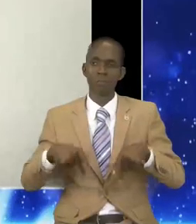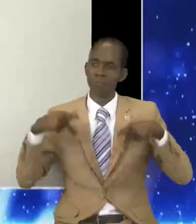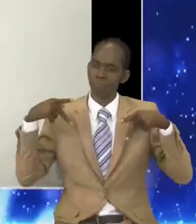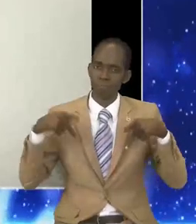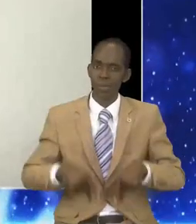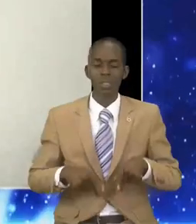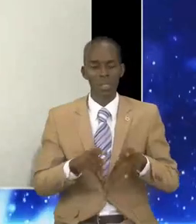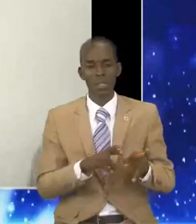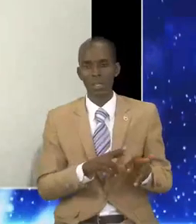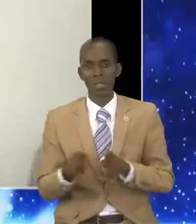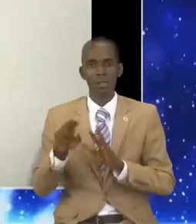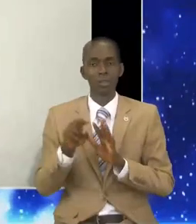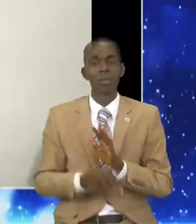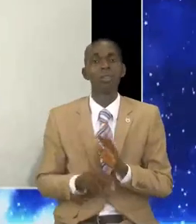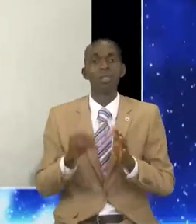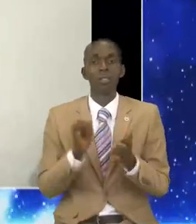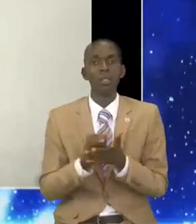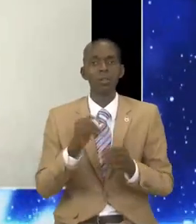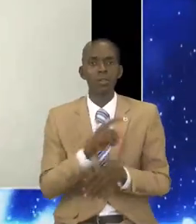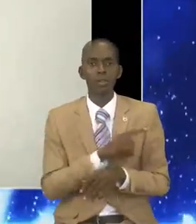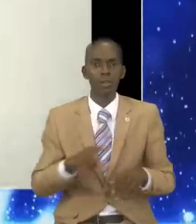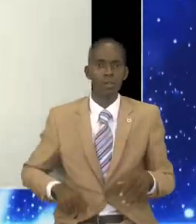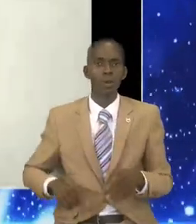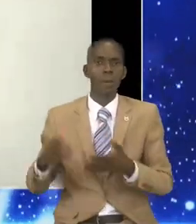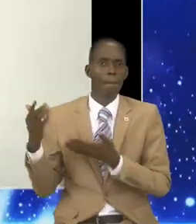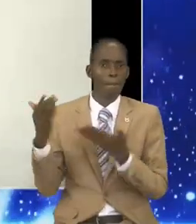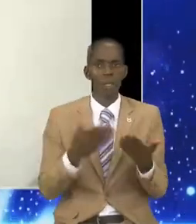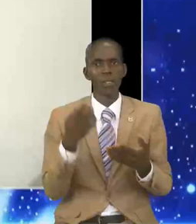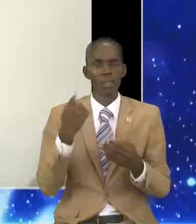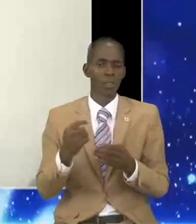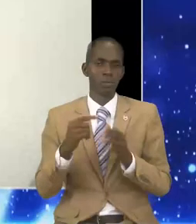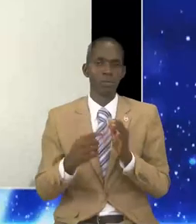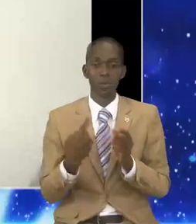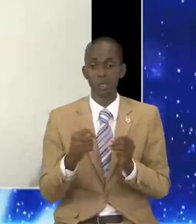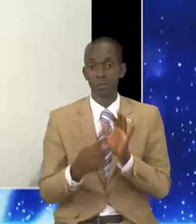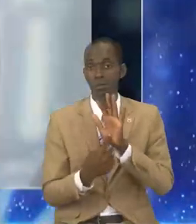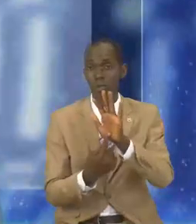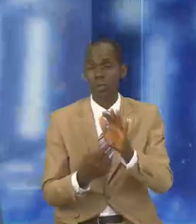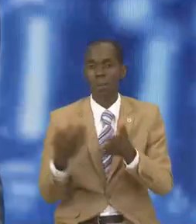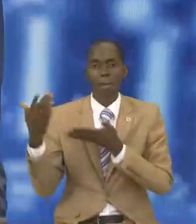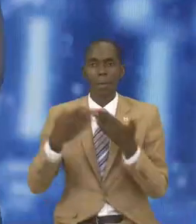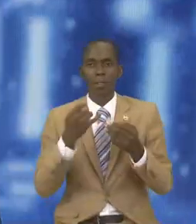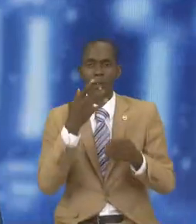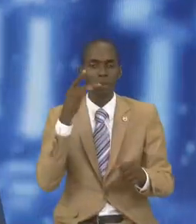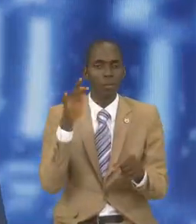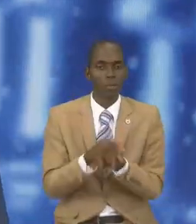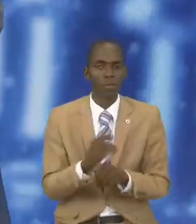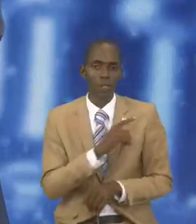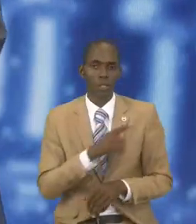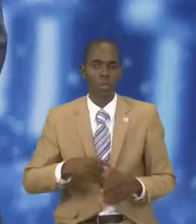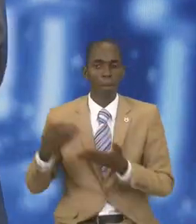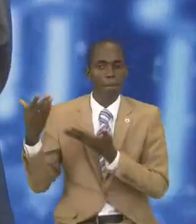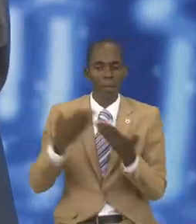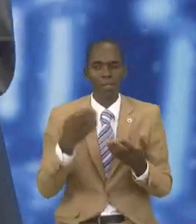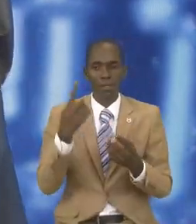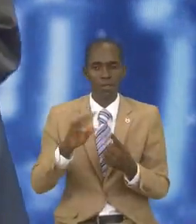c'est personnel, la préparation personnelle, pour que Dieu envoie la révélation, pour que le Seigneur envoie la promesse, pour que le